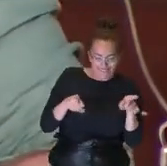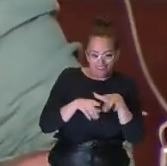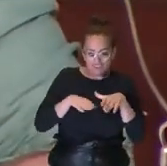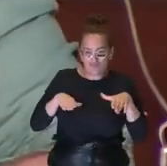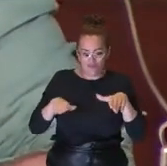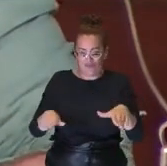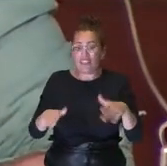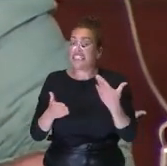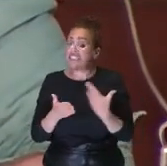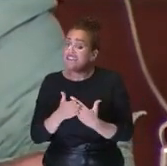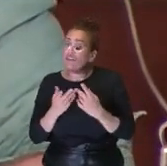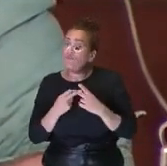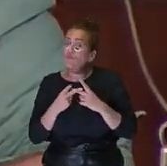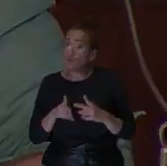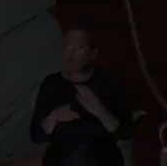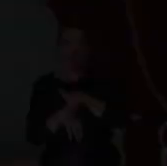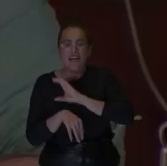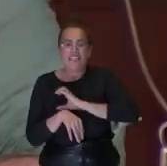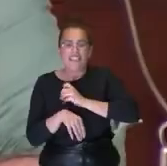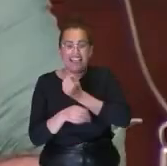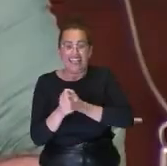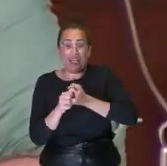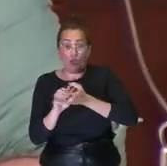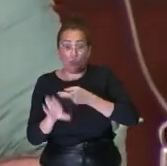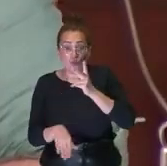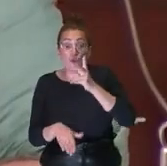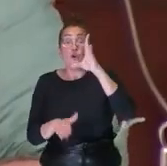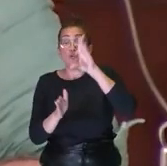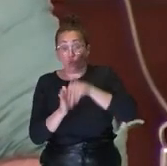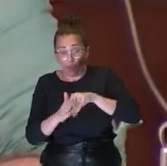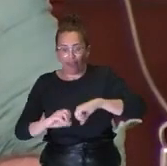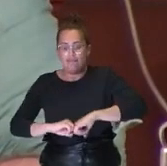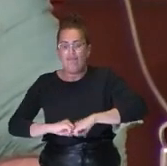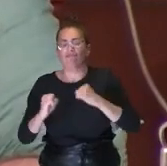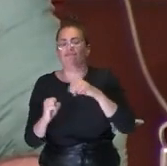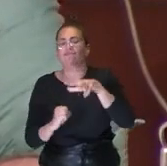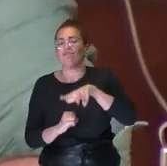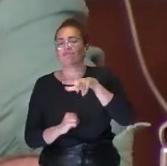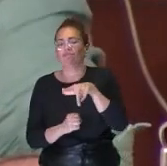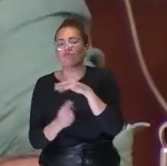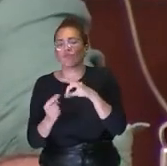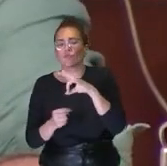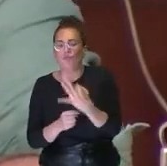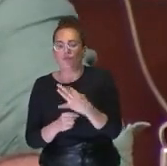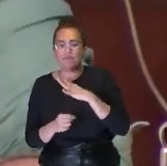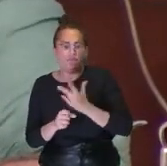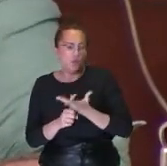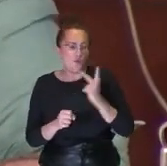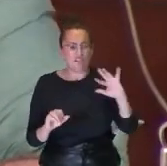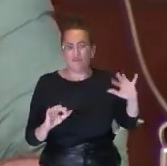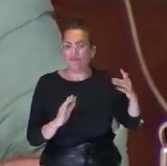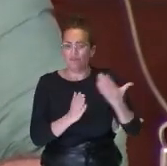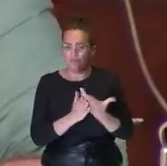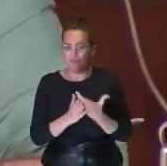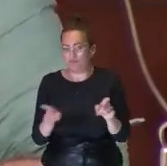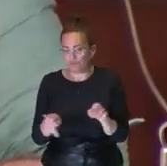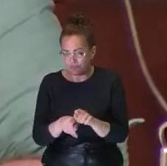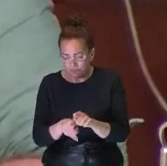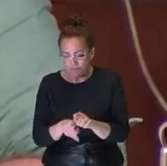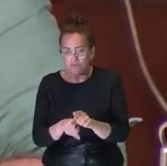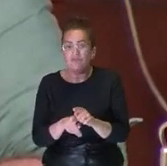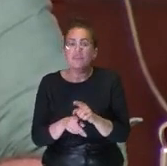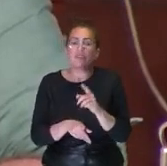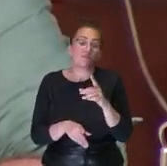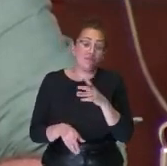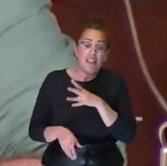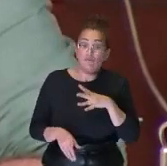c'est plutôt une bonne nouvelle. Autre axe important qui nous a beaucoup mobilisé depuis 3 ans, et j'associe ma voisine Delphine Jamet,